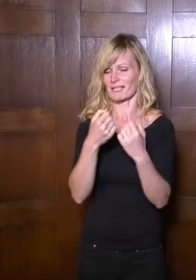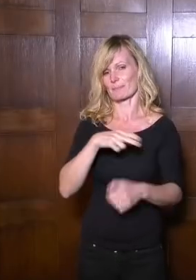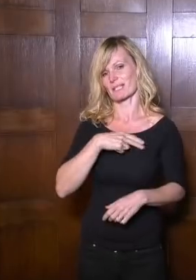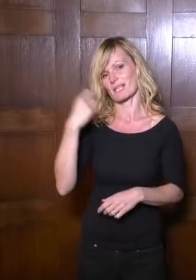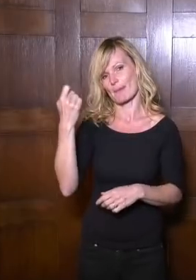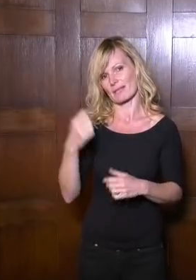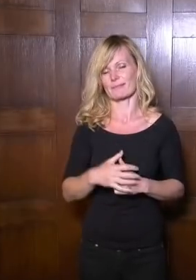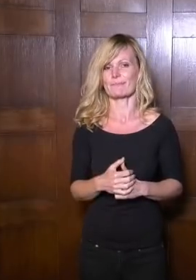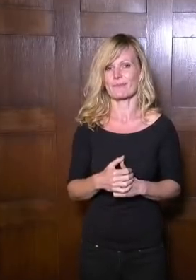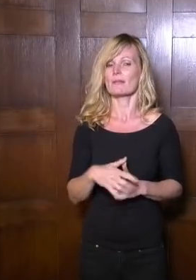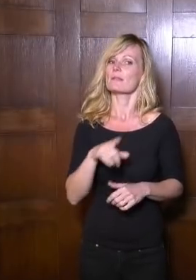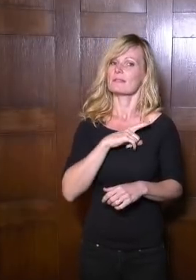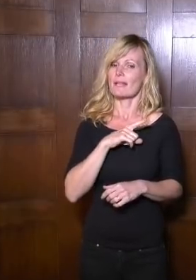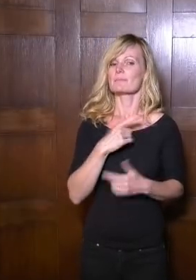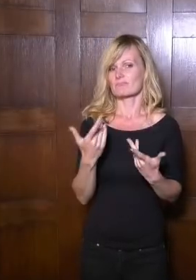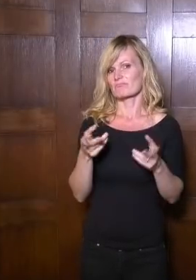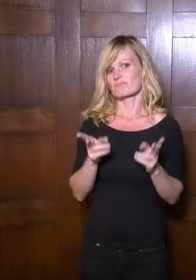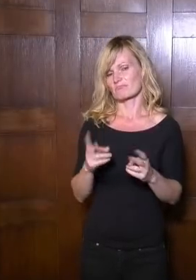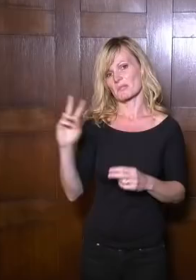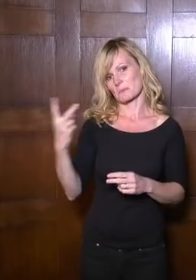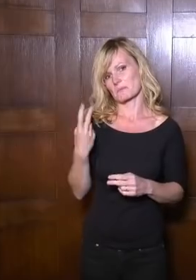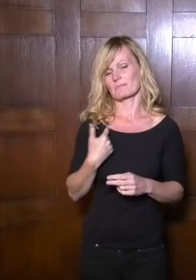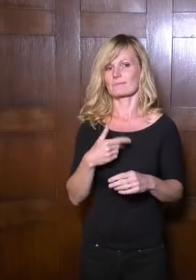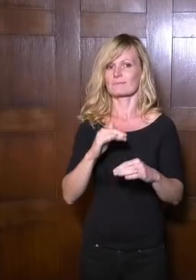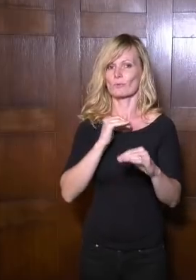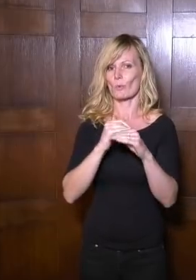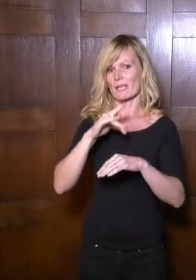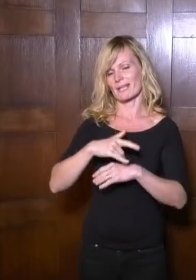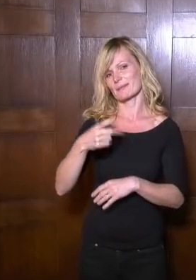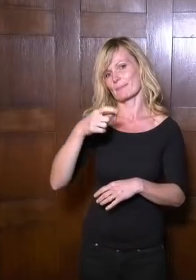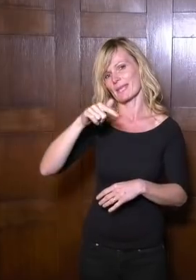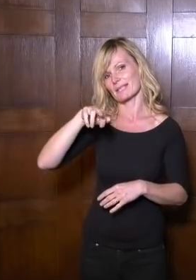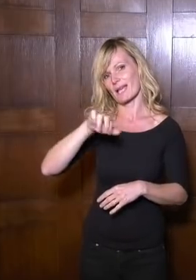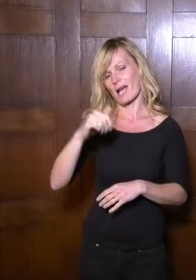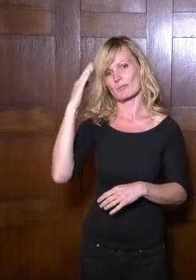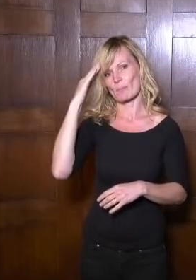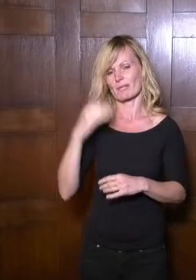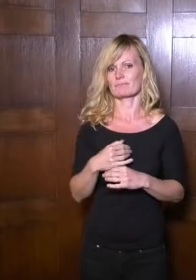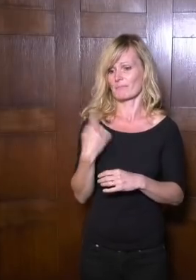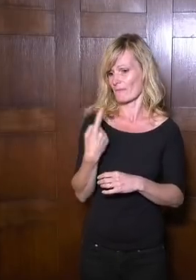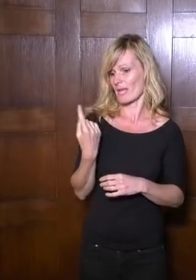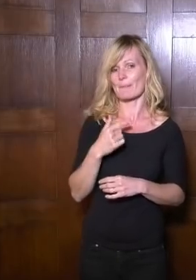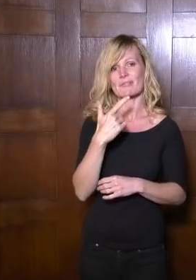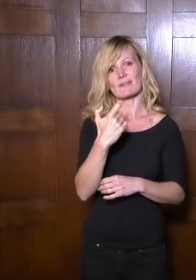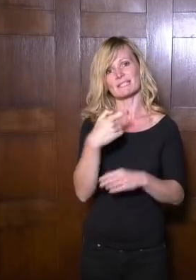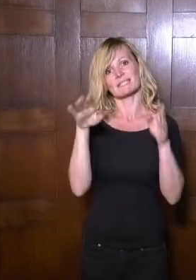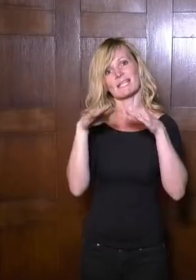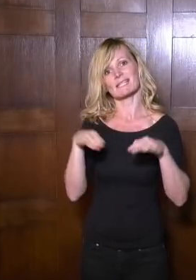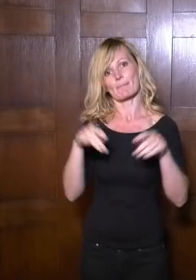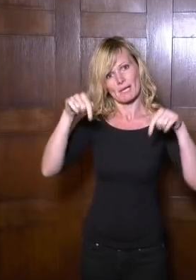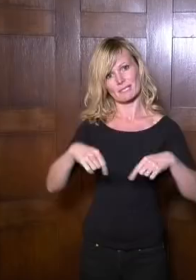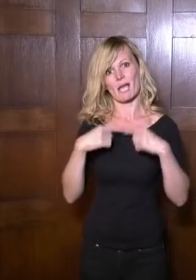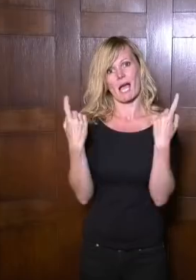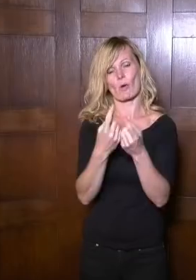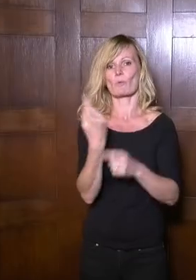mir ging es so ein bisschen ähnlich wie meiner Kollegin Petra Köpping. Wir haben am 20. Dezember hier in diesem Raum